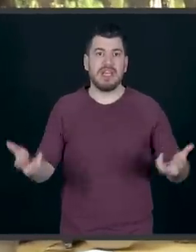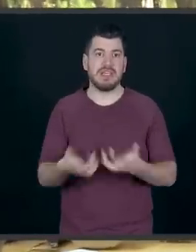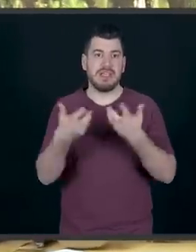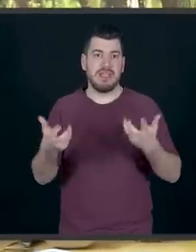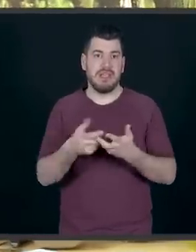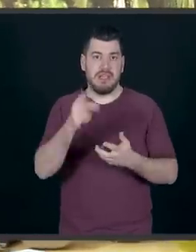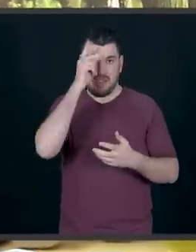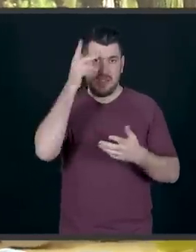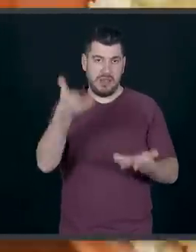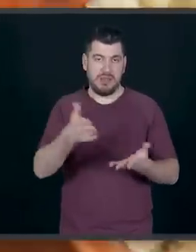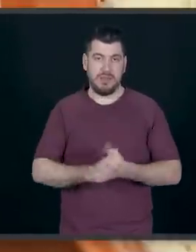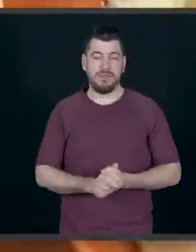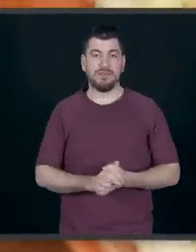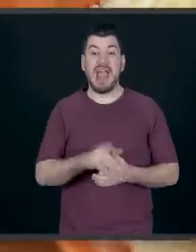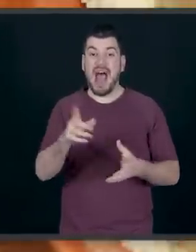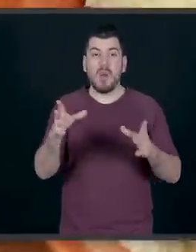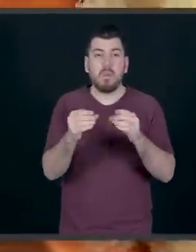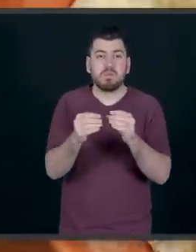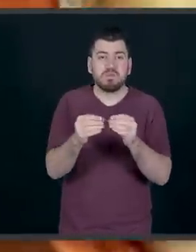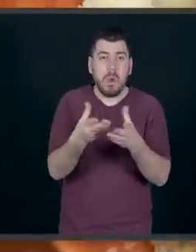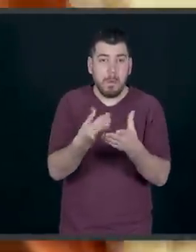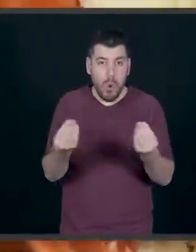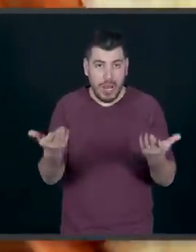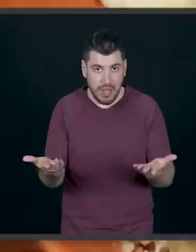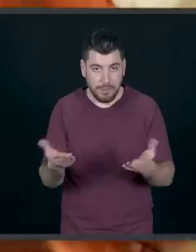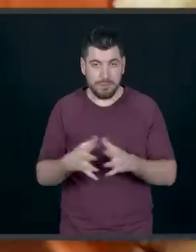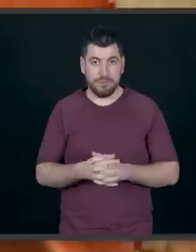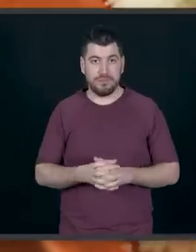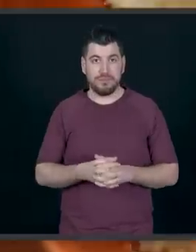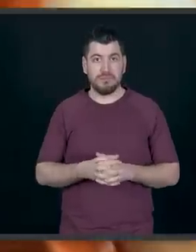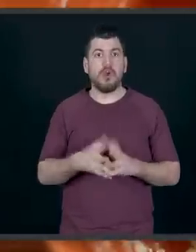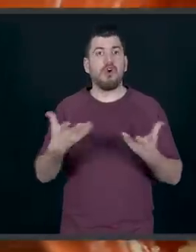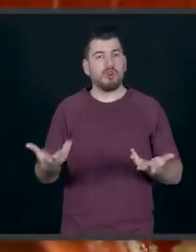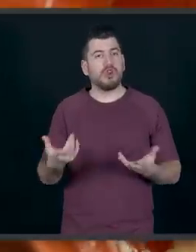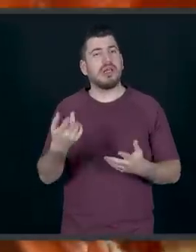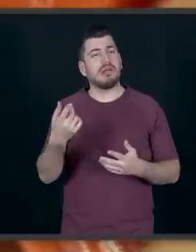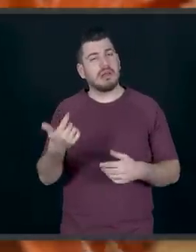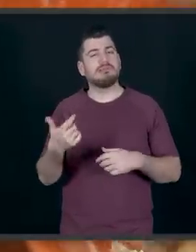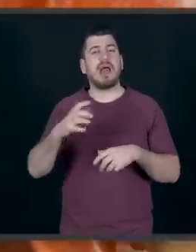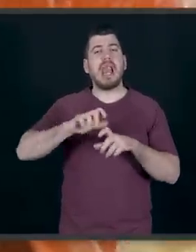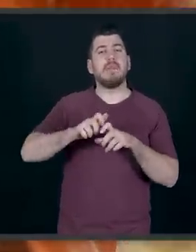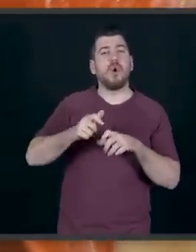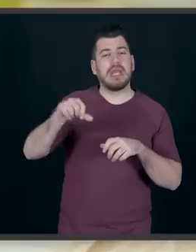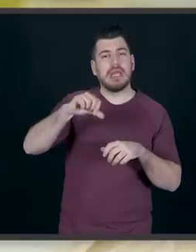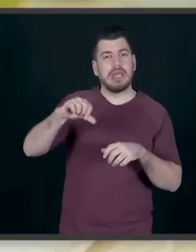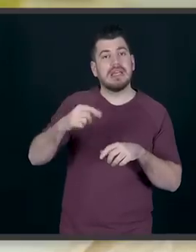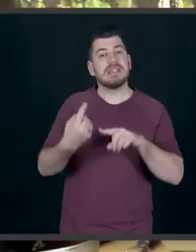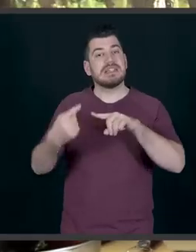Σε περίπτωση που είναι πηχτή, γιατί υπάρχει περίπτωση να είναι λίγο πηχτή τώρα, την αραιώνουμε με λίγο χυμό λεμόνι και